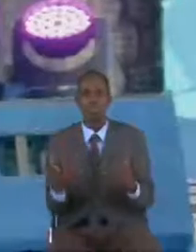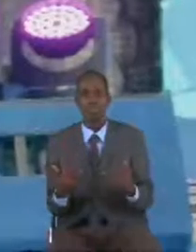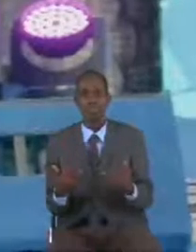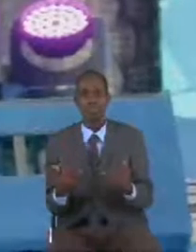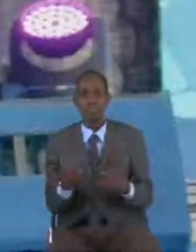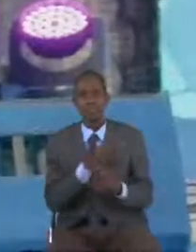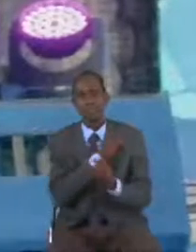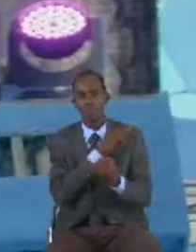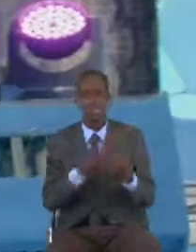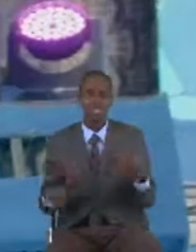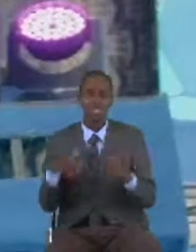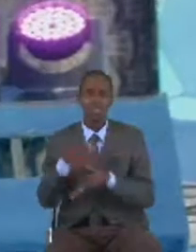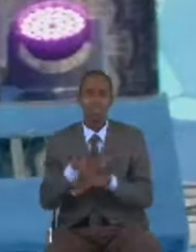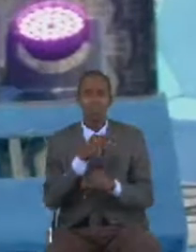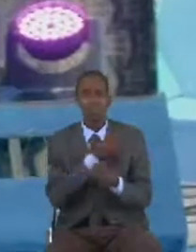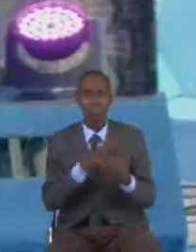dernière nuit.